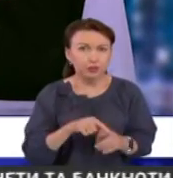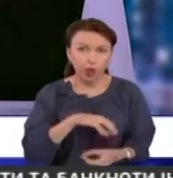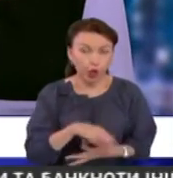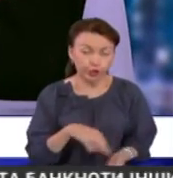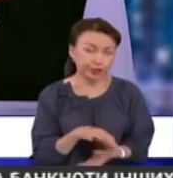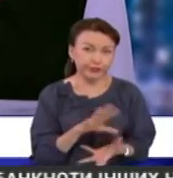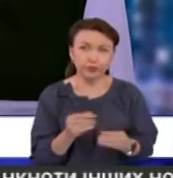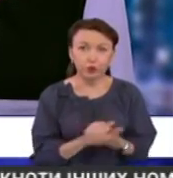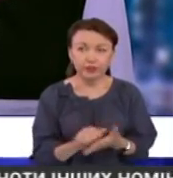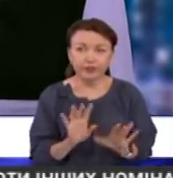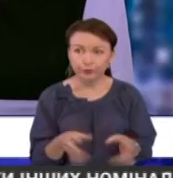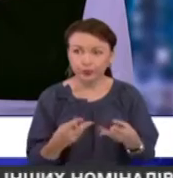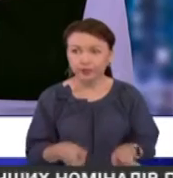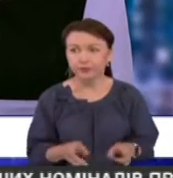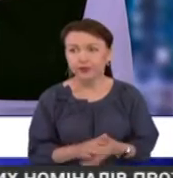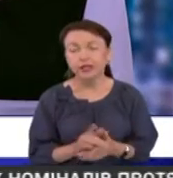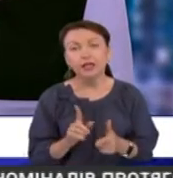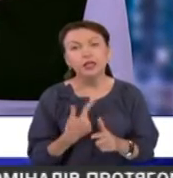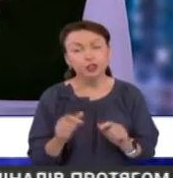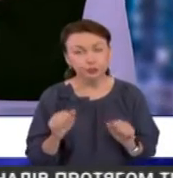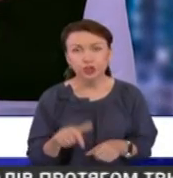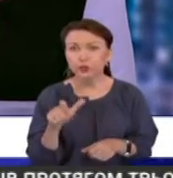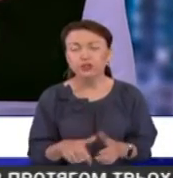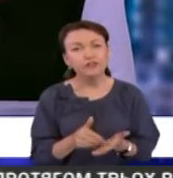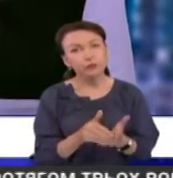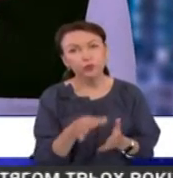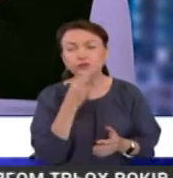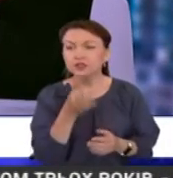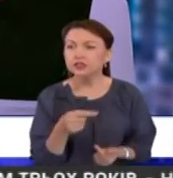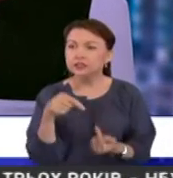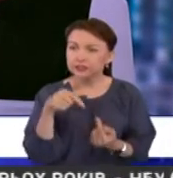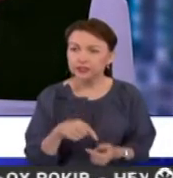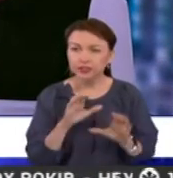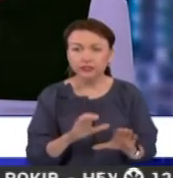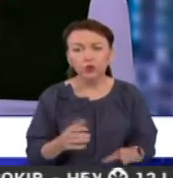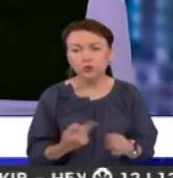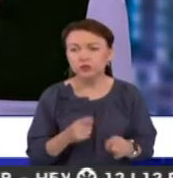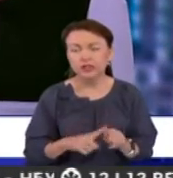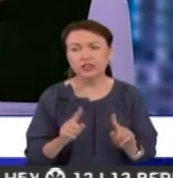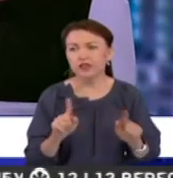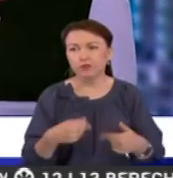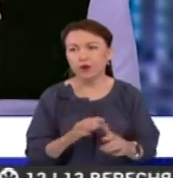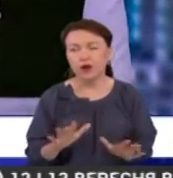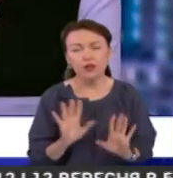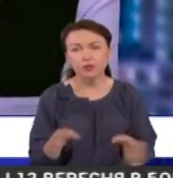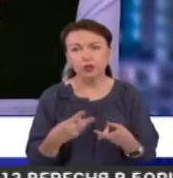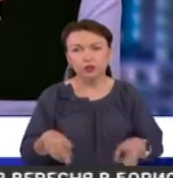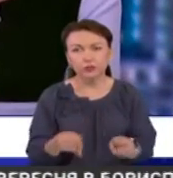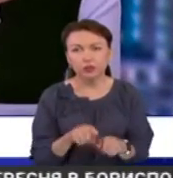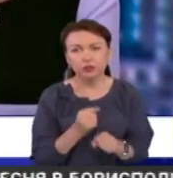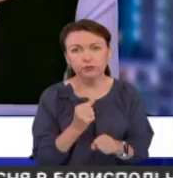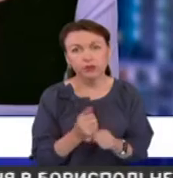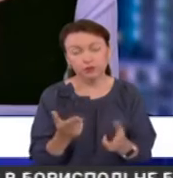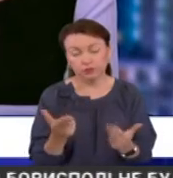не потрібні. Чи може людина просто відмовитися і сказати, що згідно закону це не вимагає і не потрібно цього робити? І вимагати